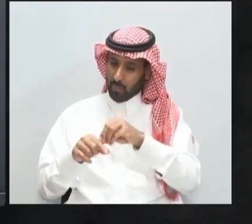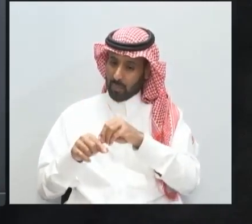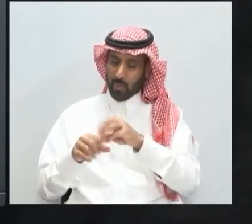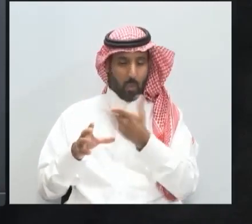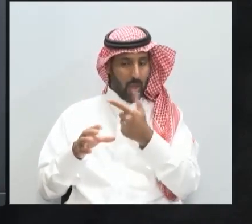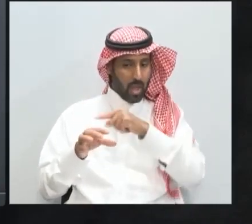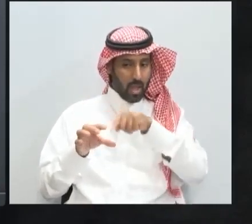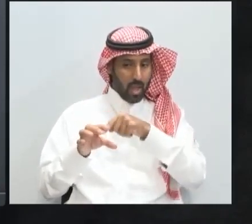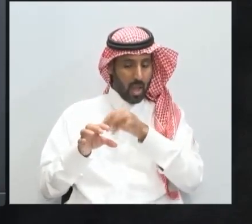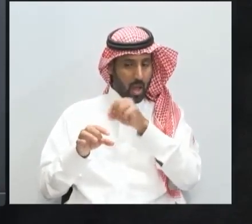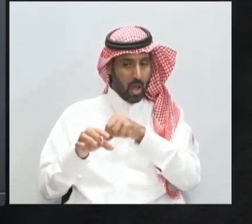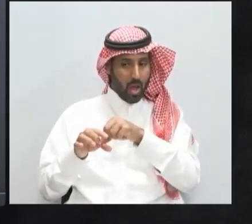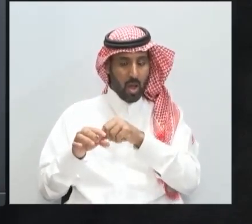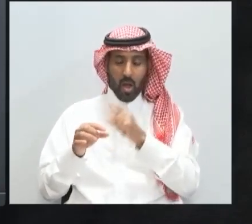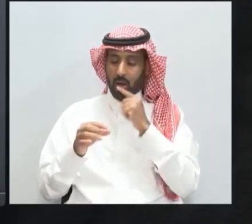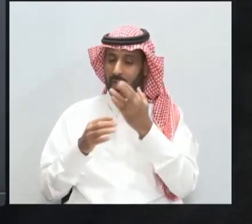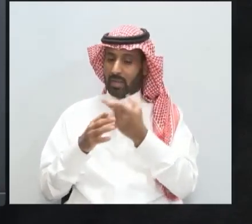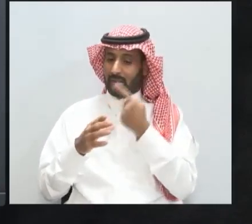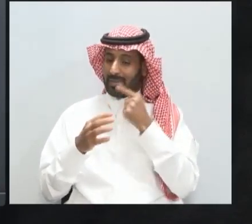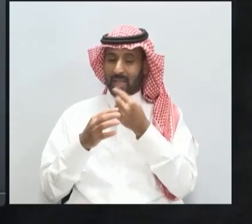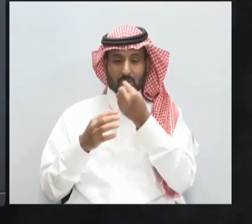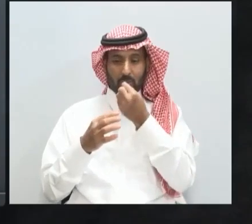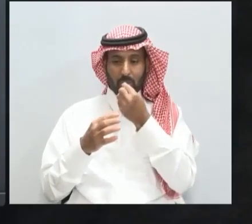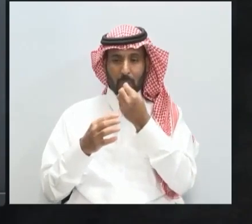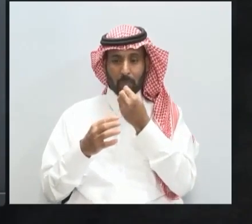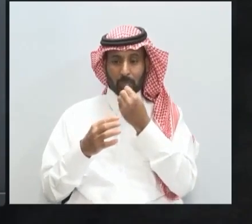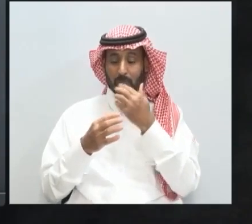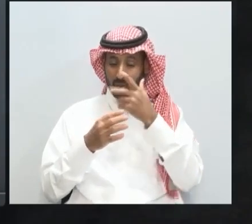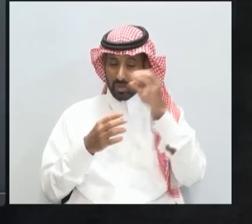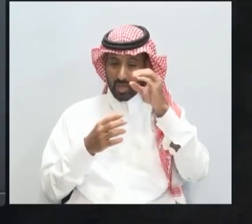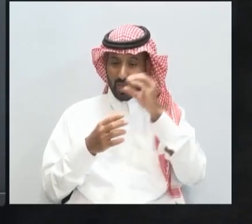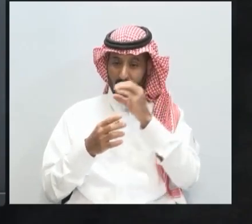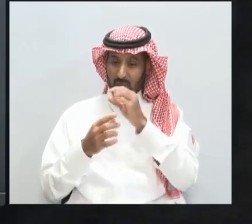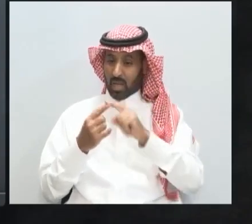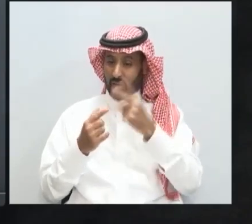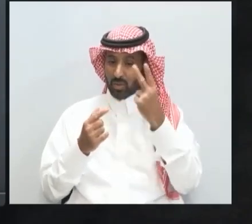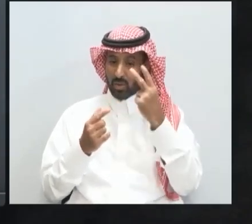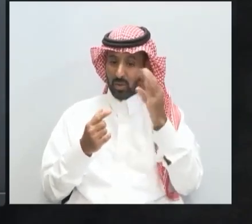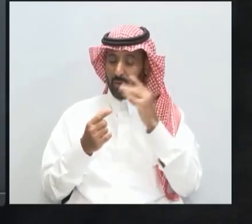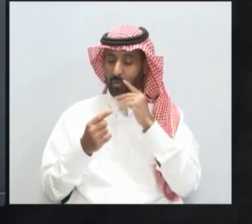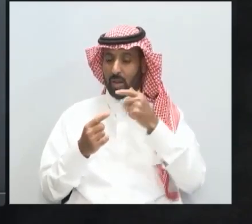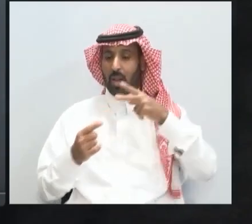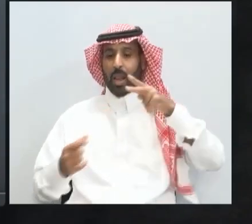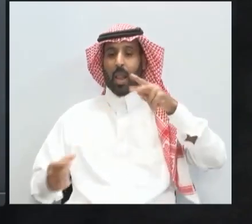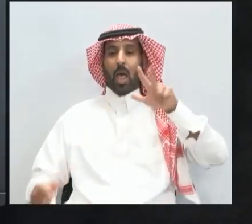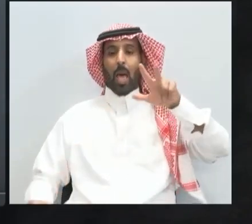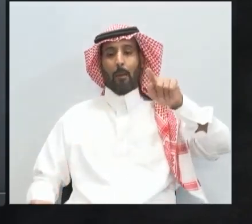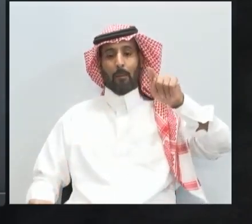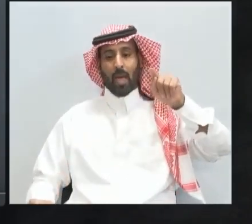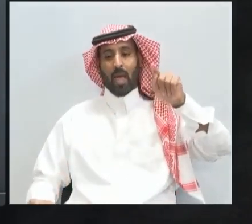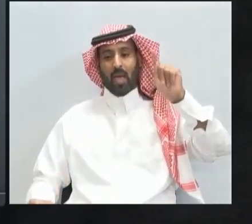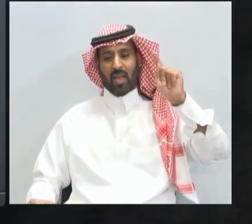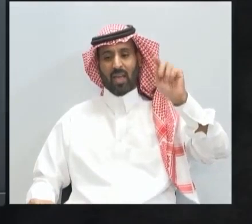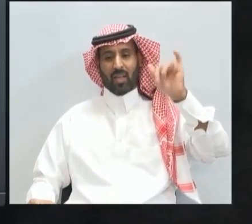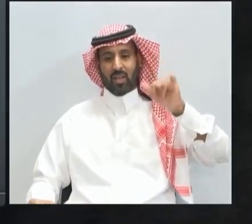اين تخزن هذه الطاقه في ناتج التحلل السكري او في المركب الكربوني وهو عباره عن اثنين من البيروفيت لازال هنالك طاقه